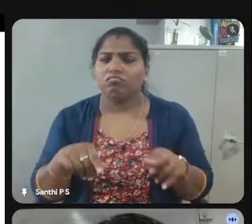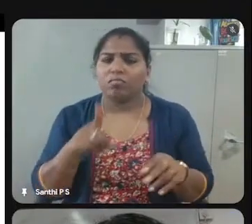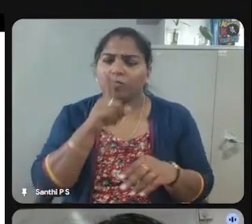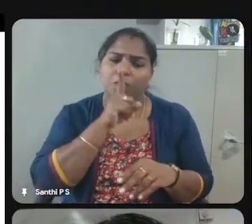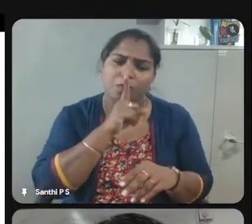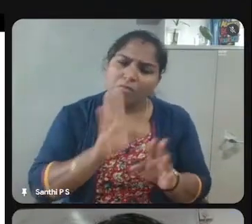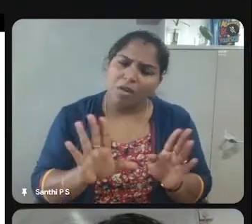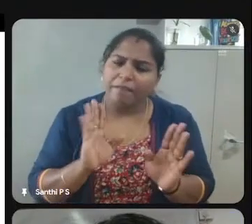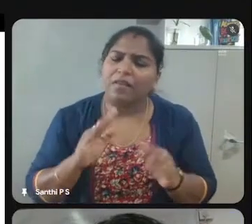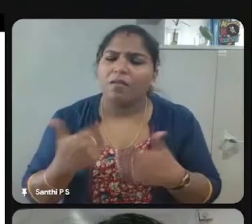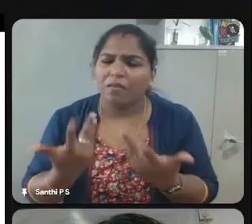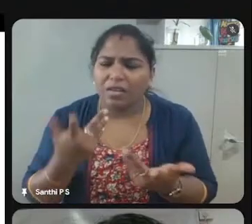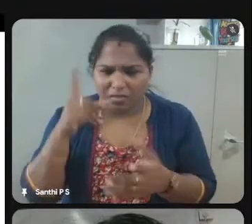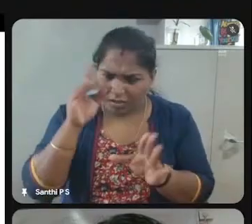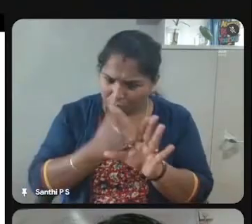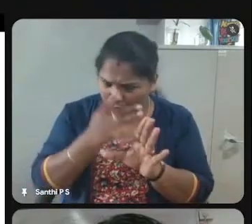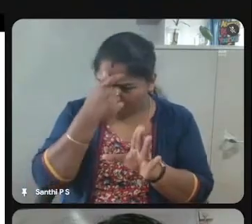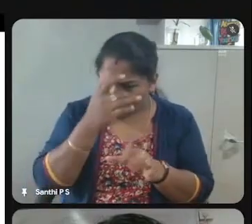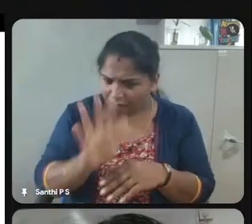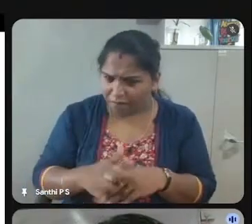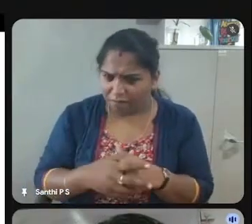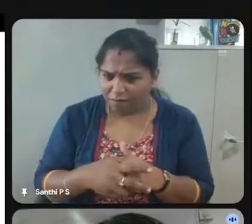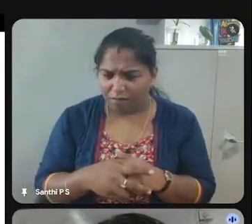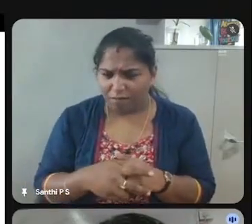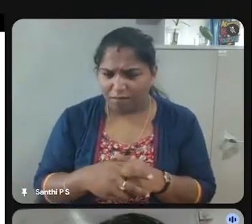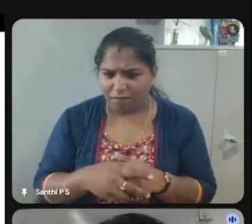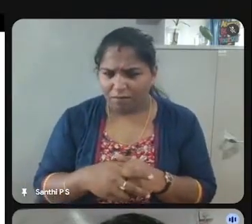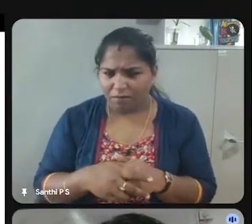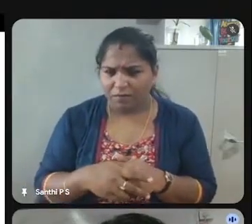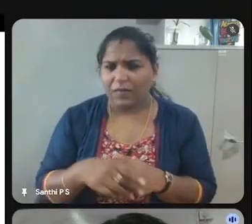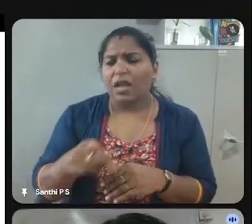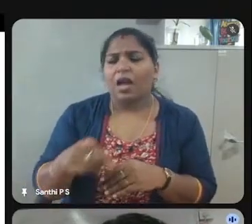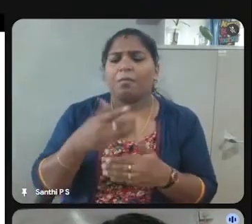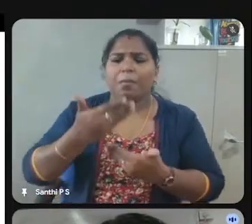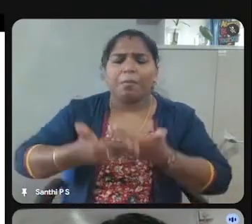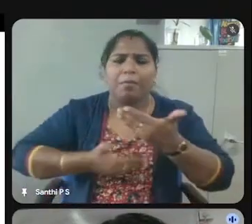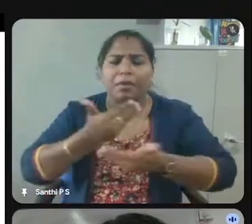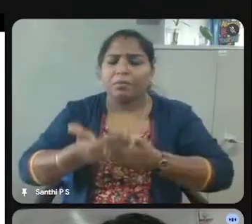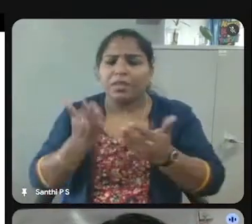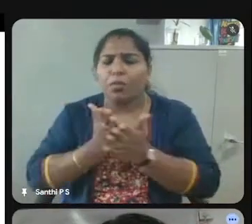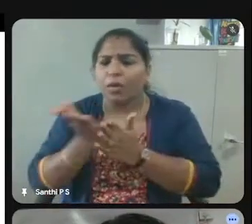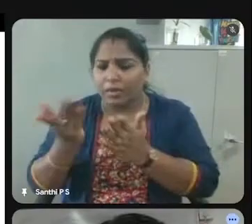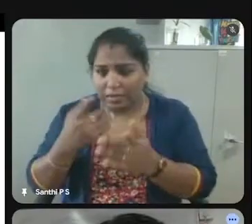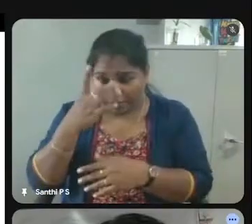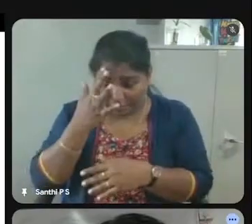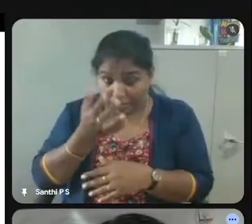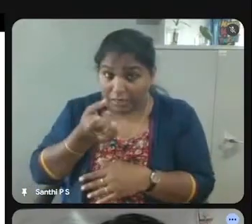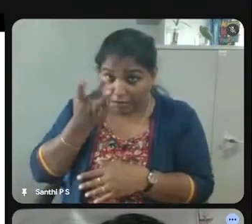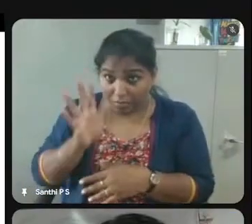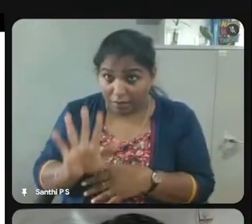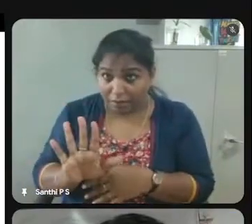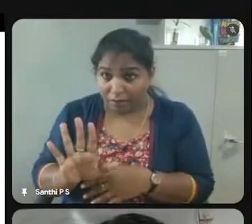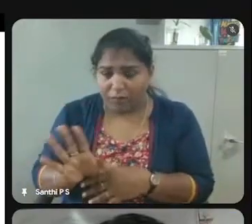പാരന്റിങ്ങിലുള്ള എന്തെങ്കിലും പ്രശ്നം കൊണ്ടാണോ? അമ്മ പഠിപ്പിക്കുന്ന രീതി എങ്ങനെയാണ്? എപ്പോഴും ദേഷ്യപ്പെട്ടൊക്കെയാണോ പഠിപ്പിക്കുക?